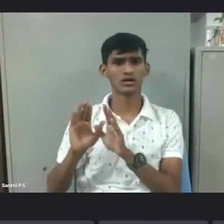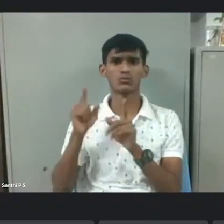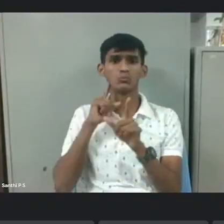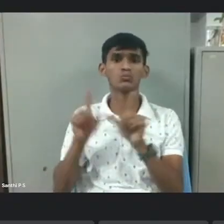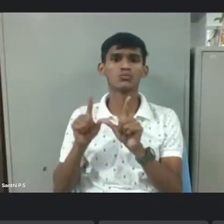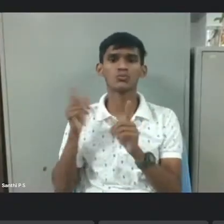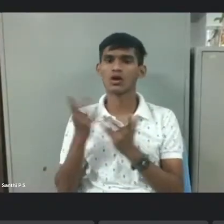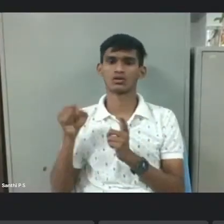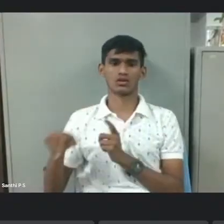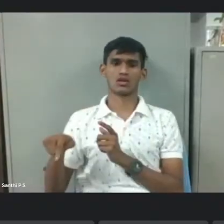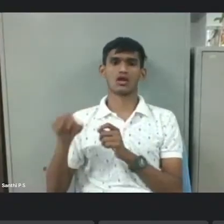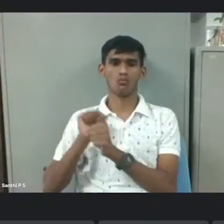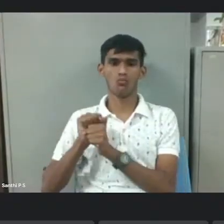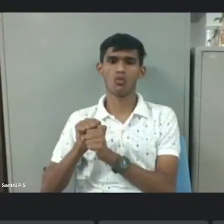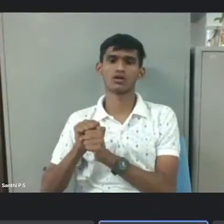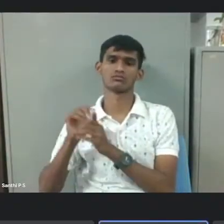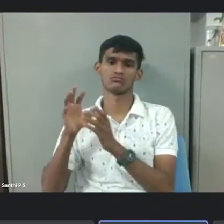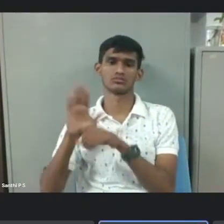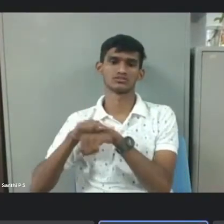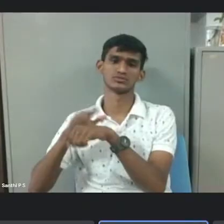ഞാനൊരു പോസിബിലിറ്റി പറഞ്ഞതാണ് കേട്ടോ.